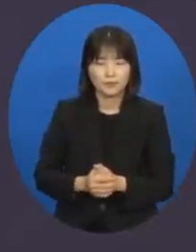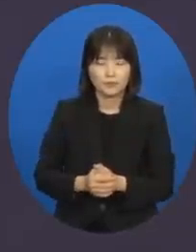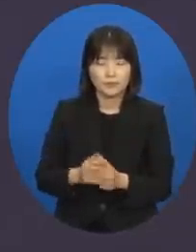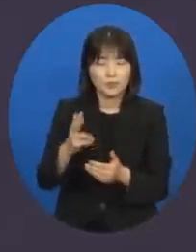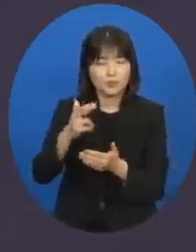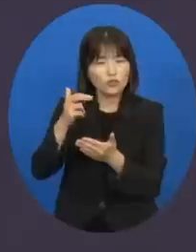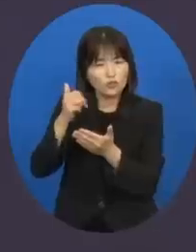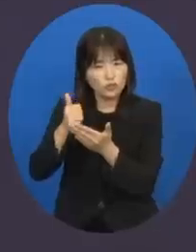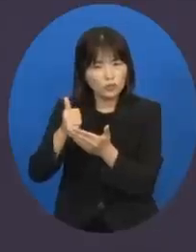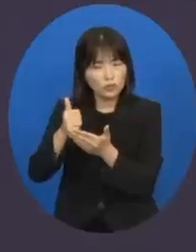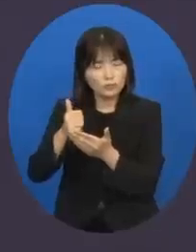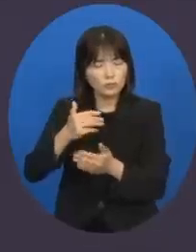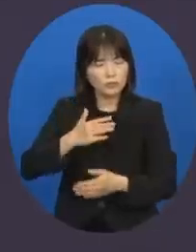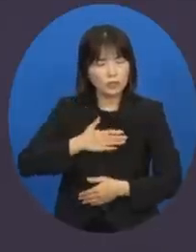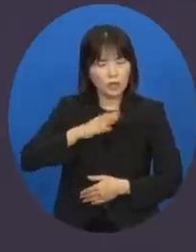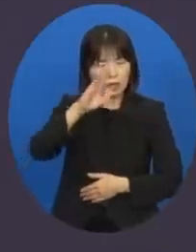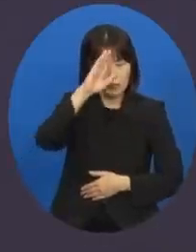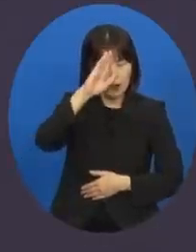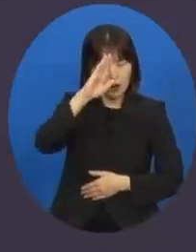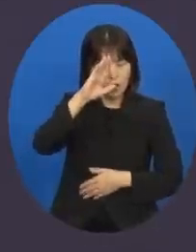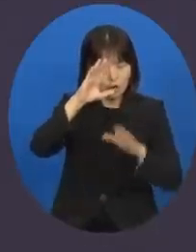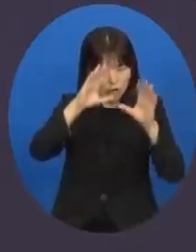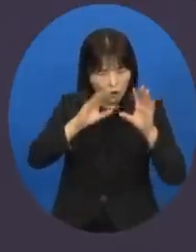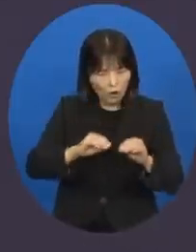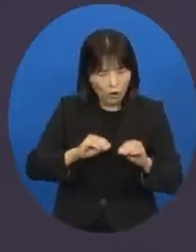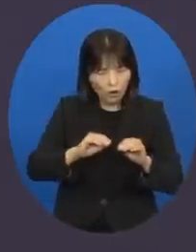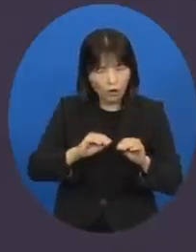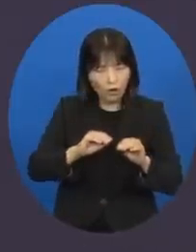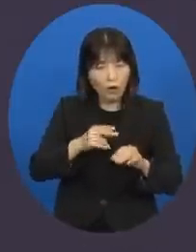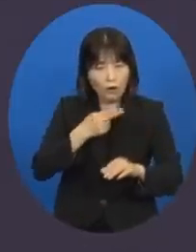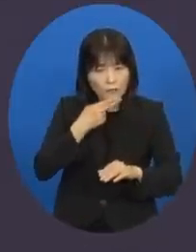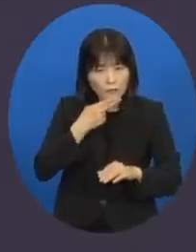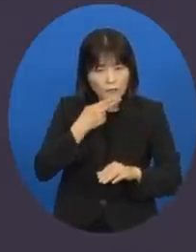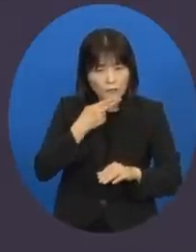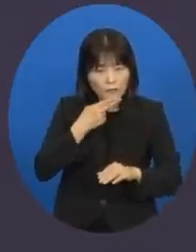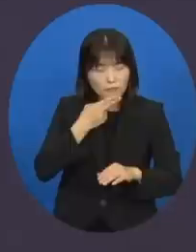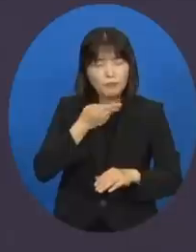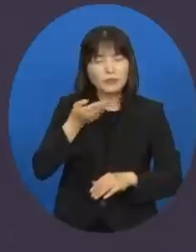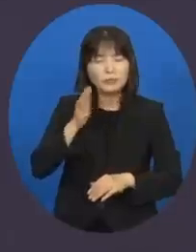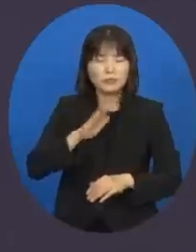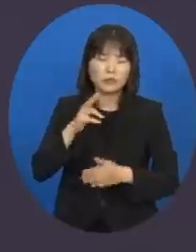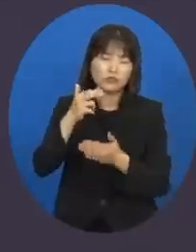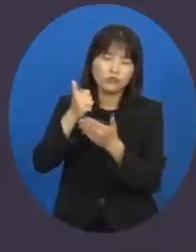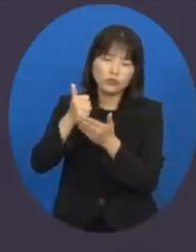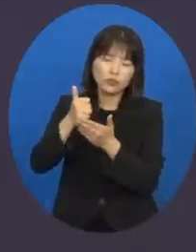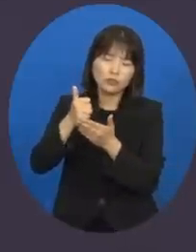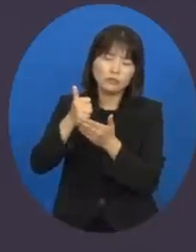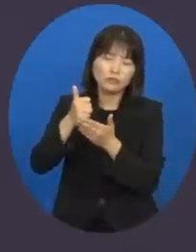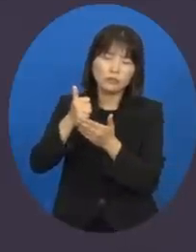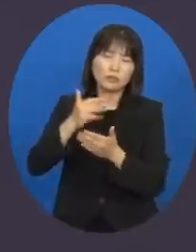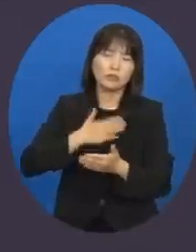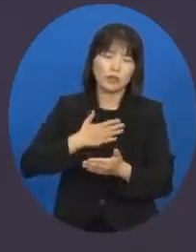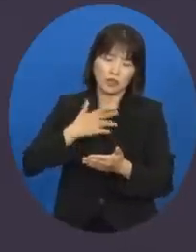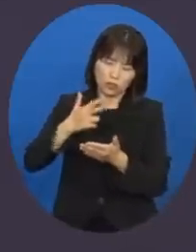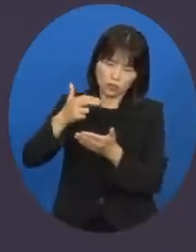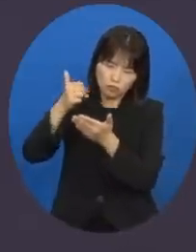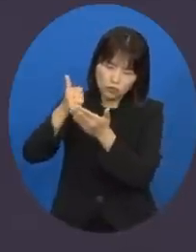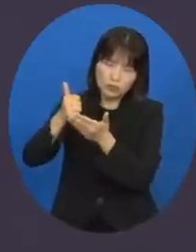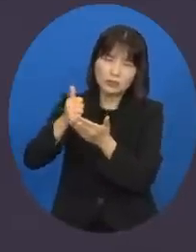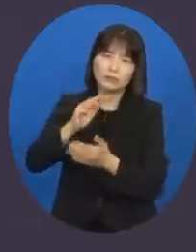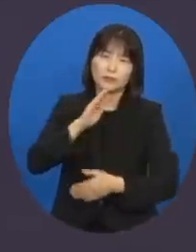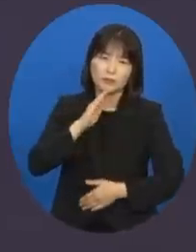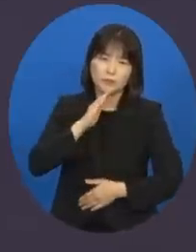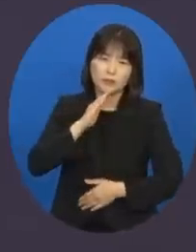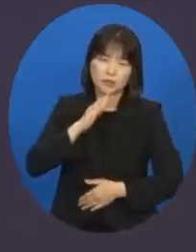설령 내 병을 고쳐주지 않으실지라도 주님은 여전히 나의 주님이십니다. 주님이 설령 나의